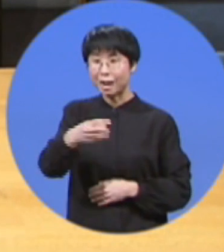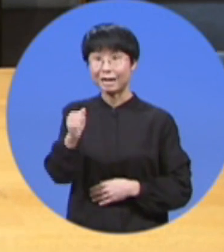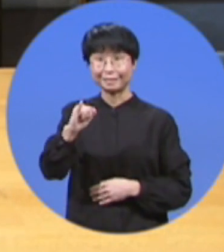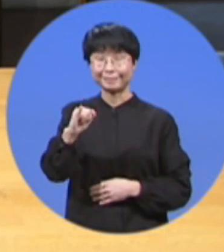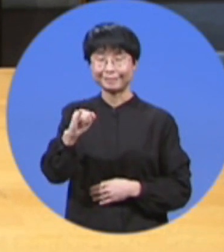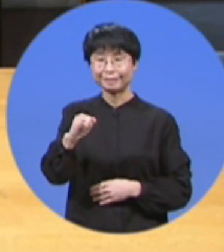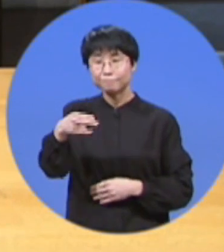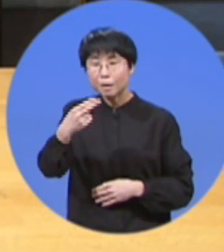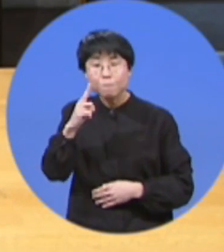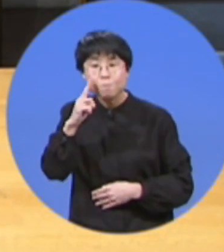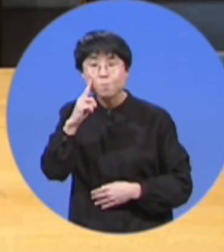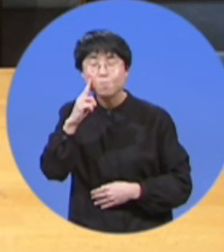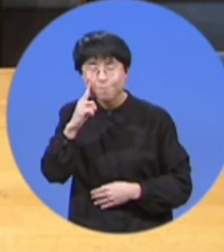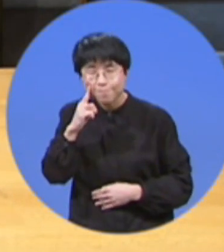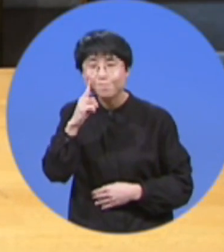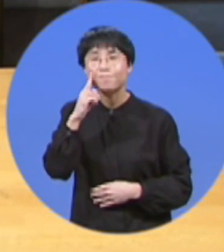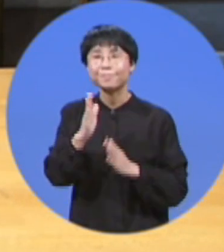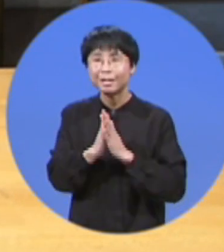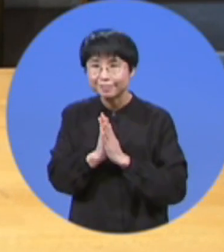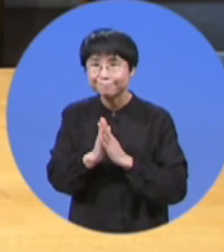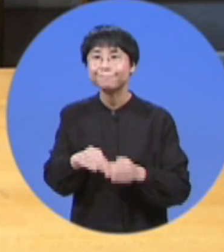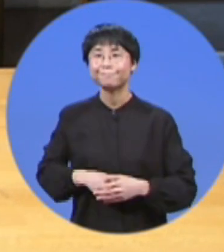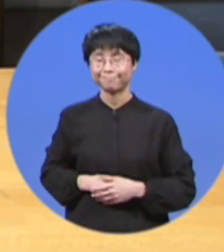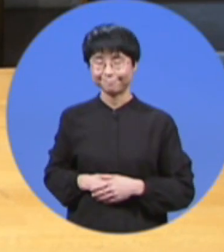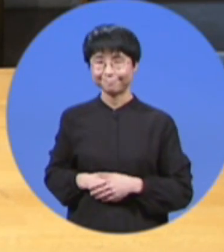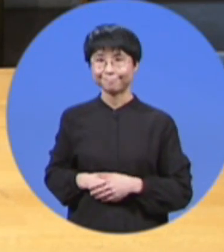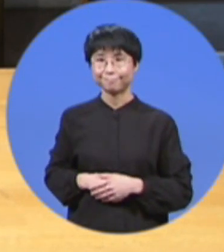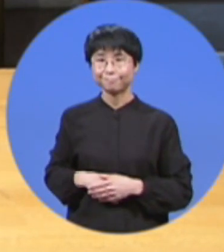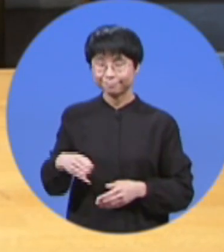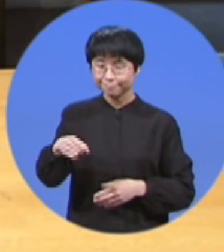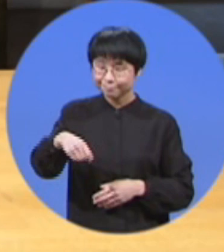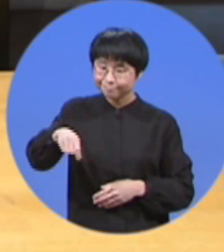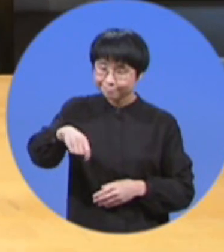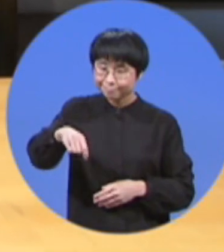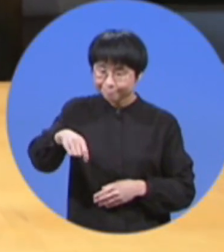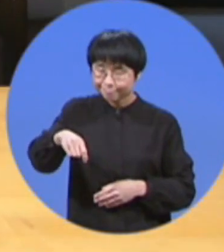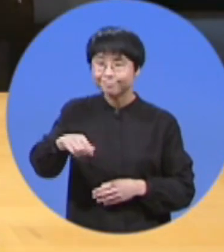をいただきます。お醤油つけて、